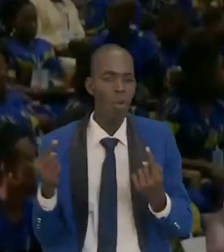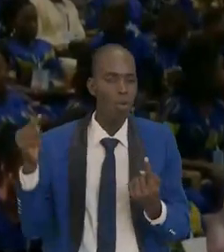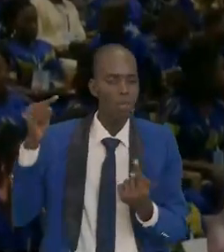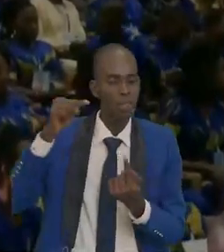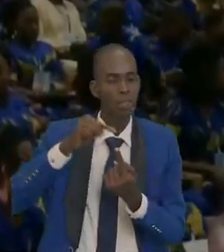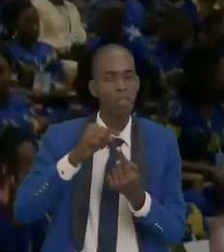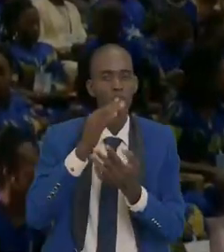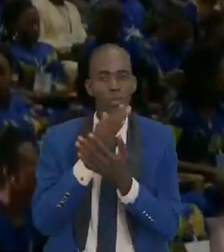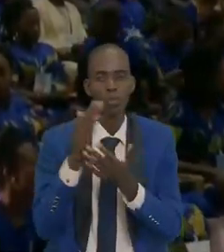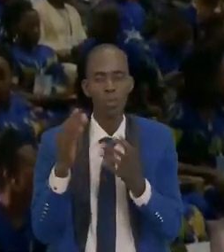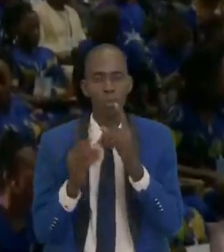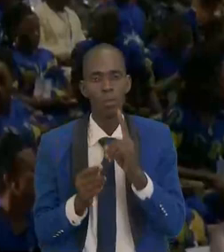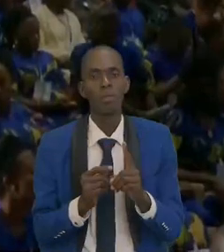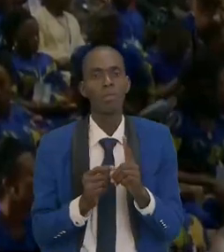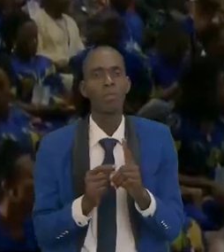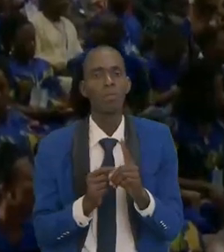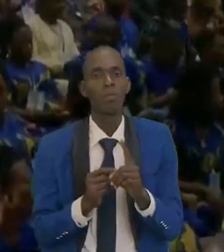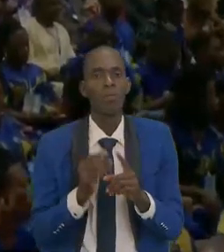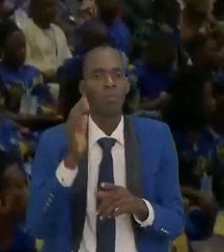Jusqu'à ce que quelqu'un